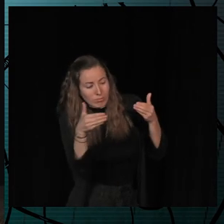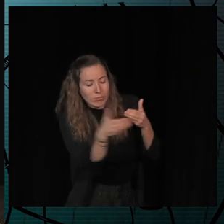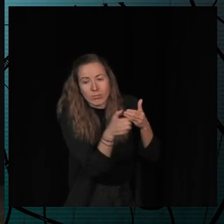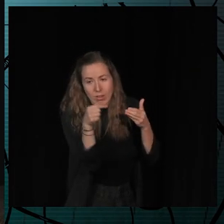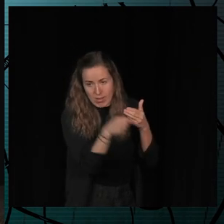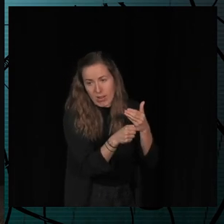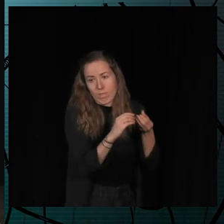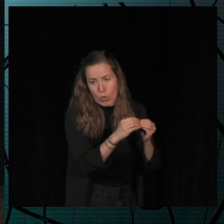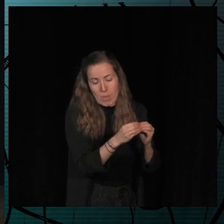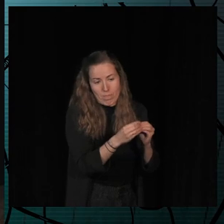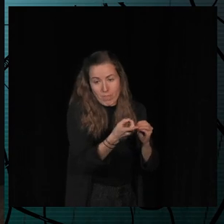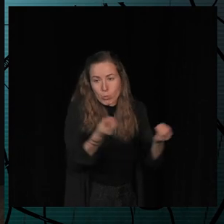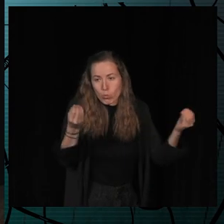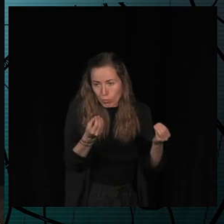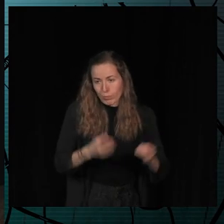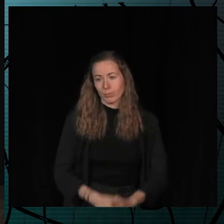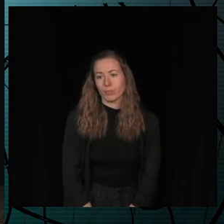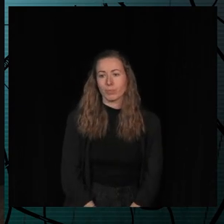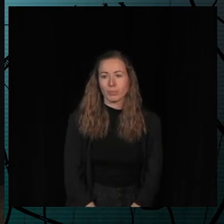mal initial